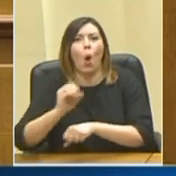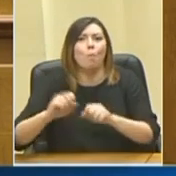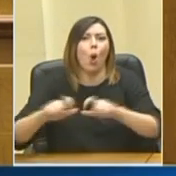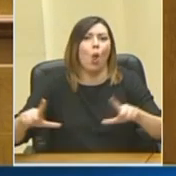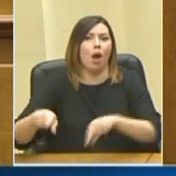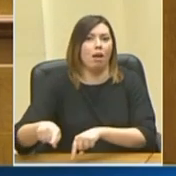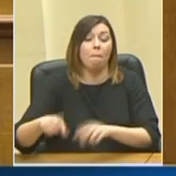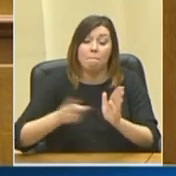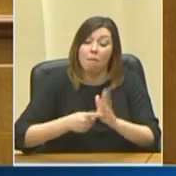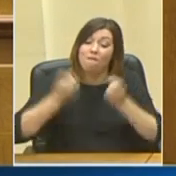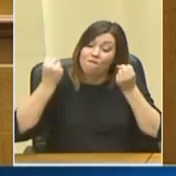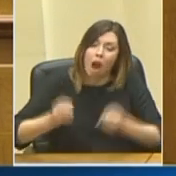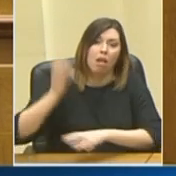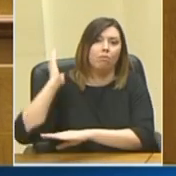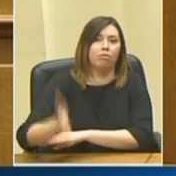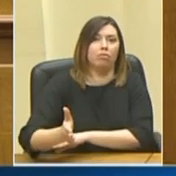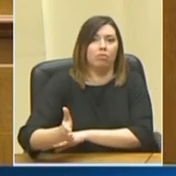τιμωρία.